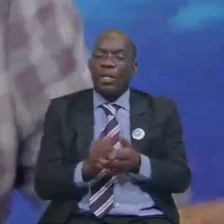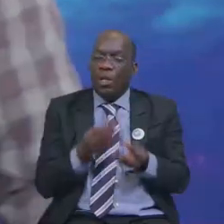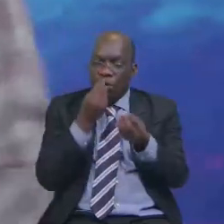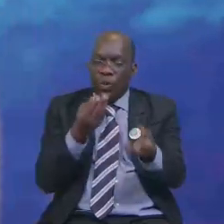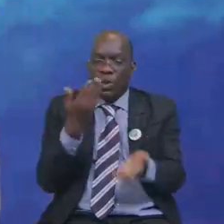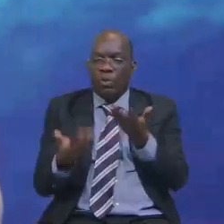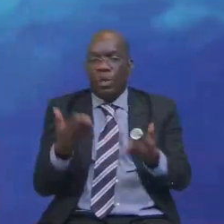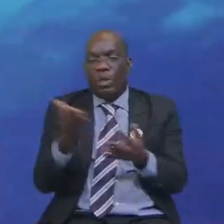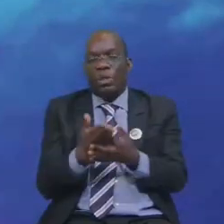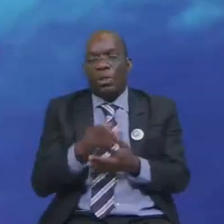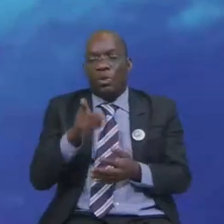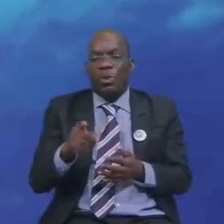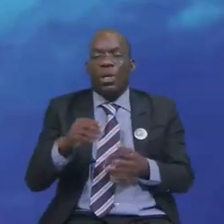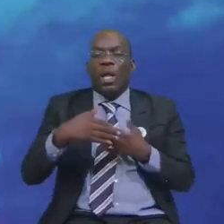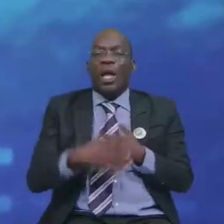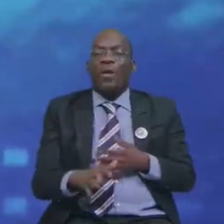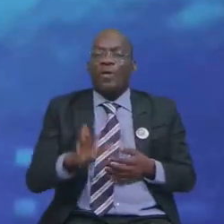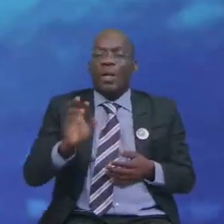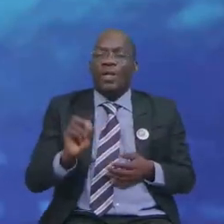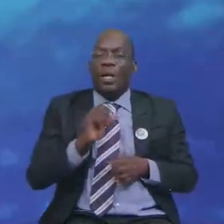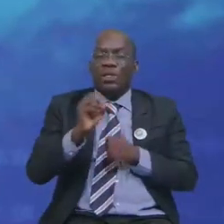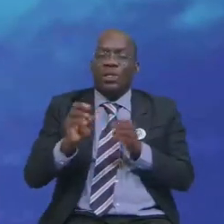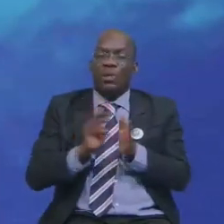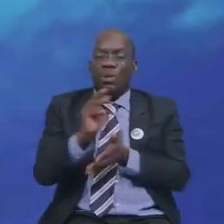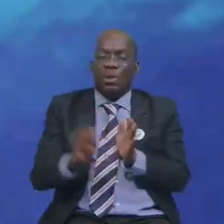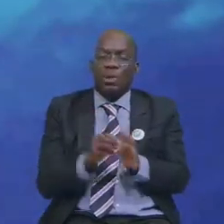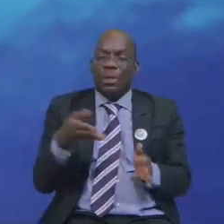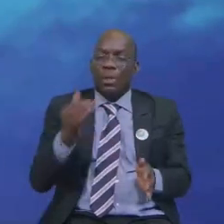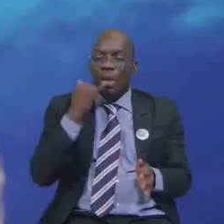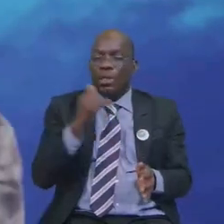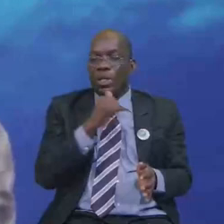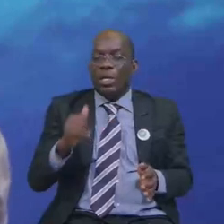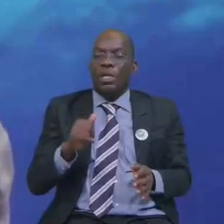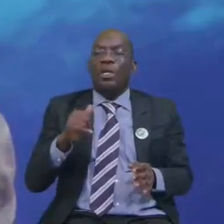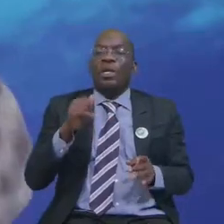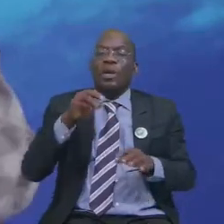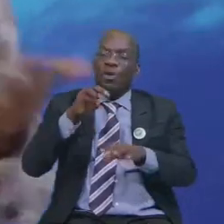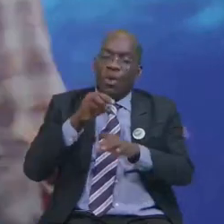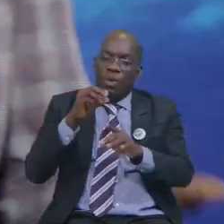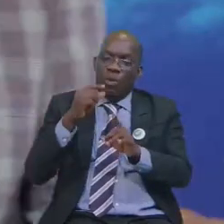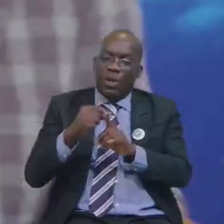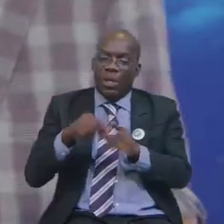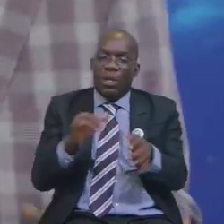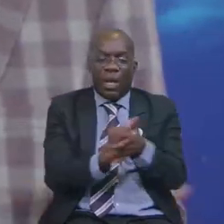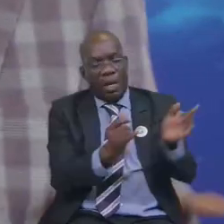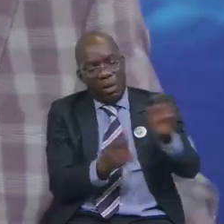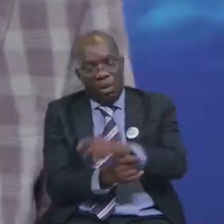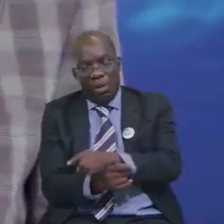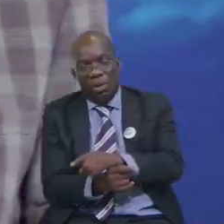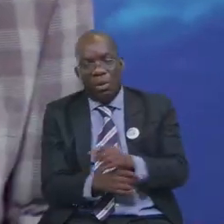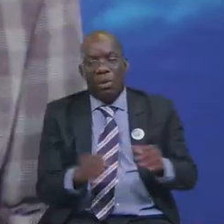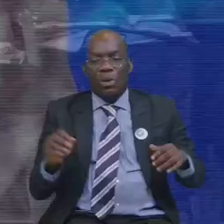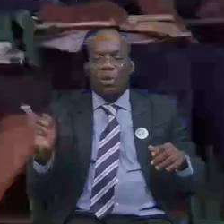pendant les 30 minutes après il y a encore un bruit d'un message que tu prends encore le téléphone encore où est notre discipline